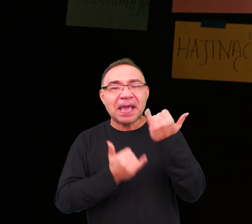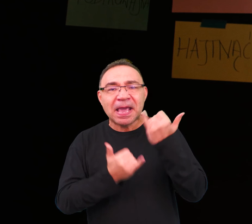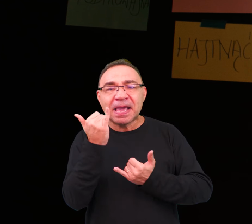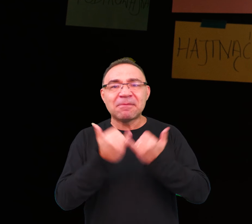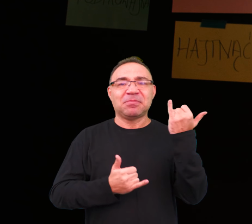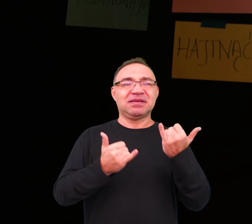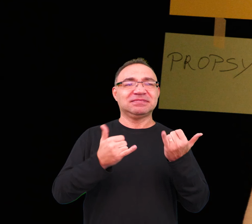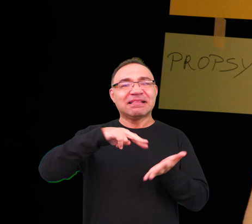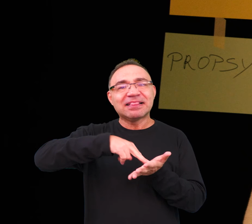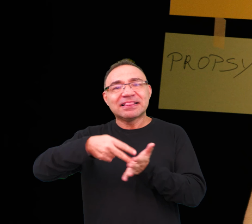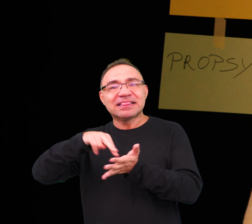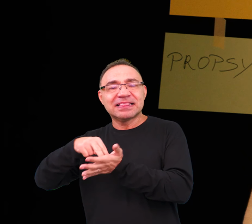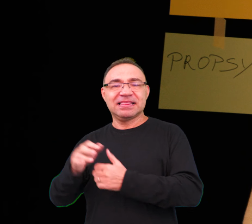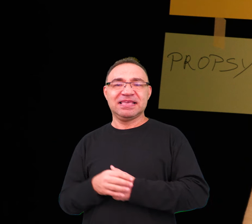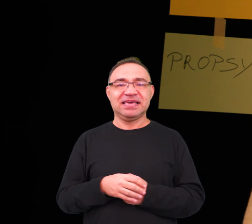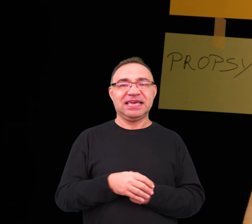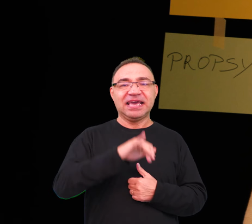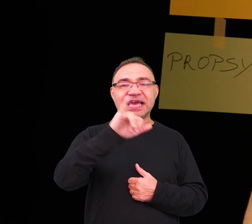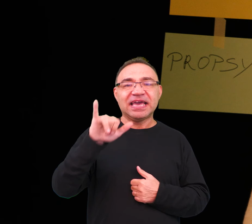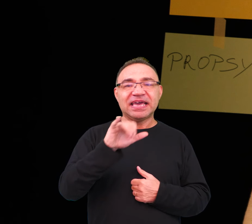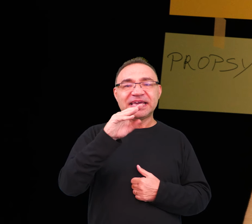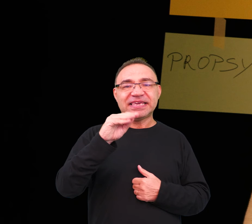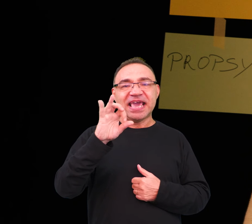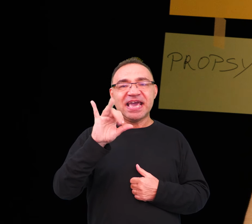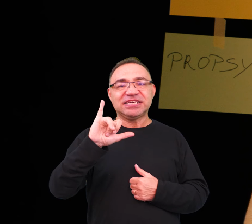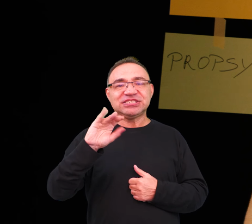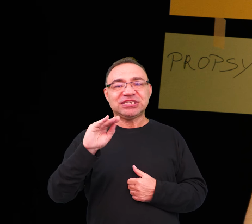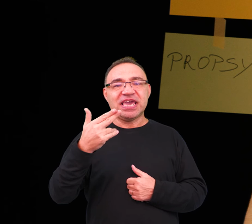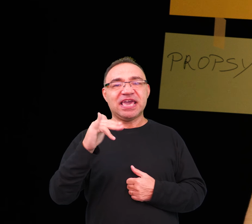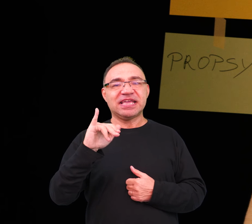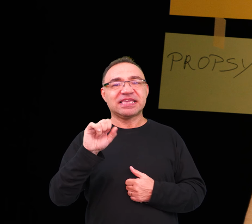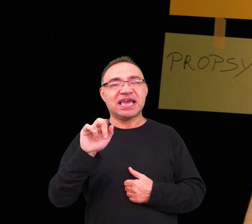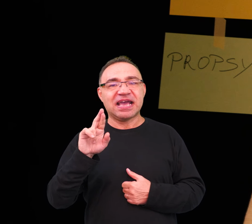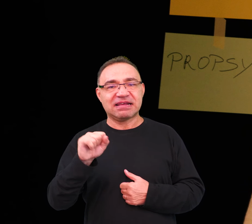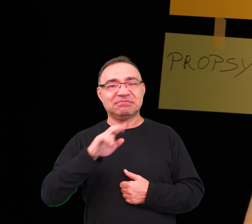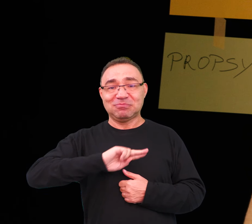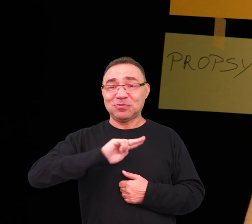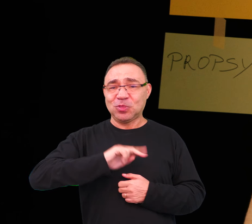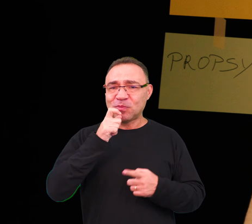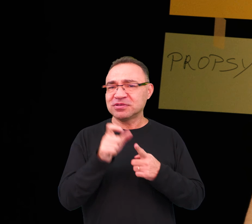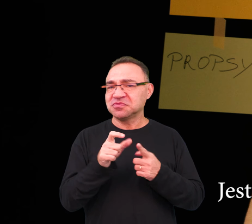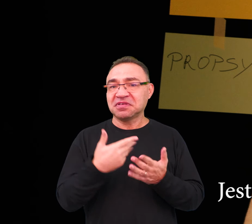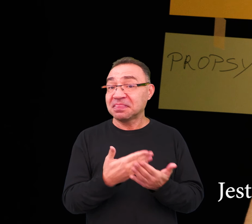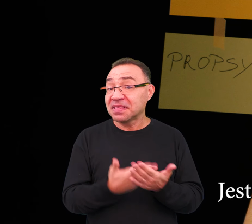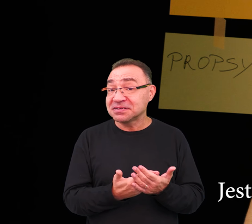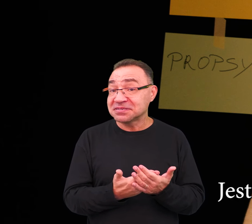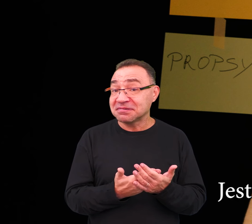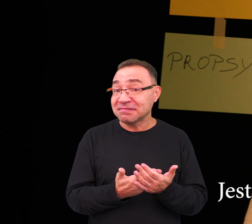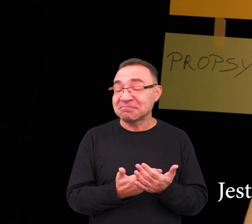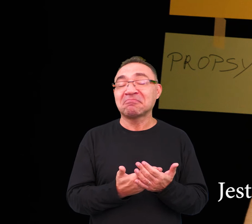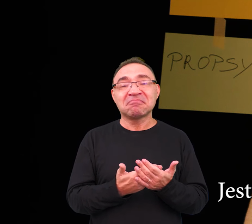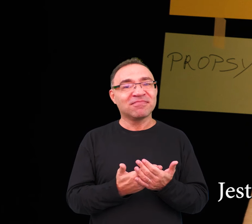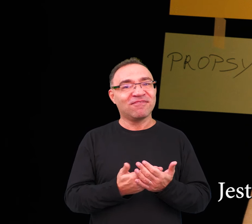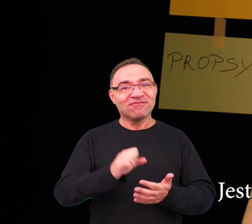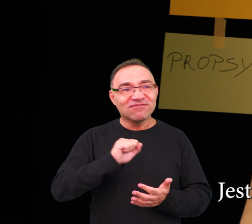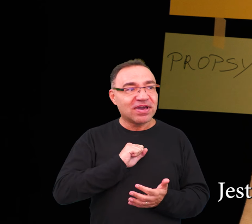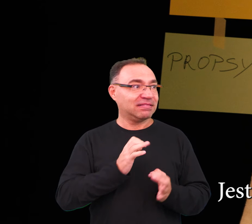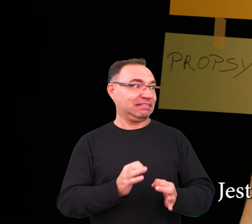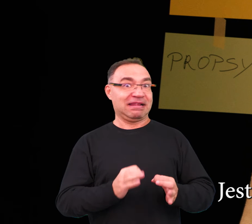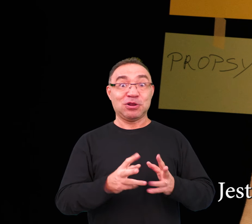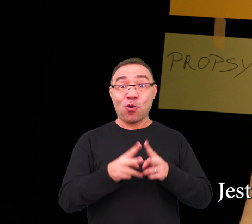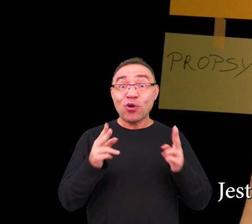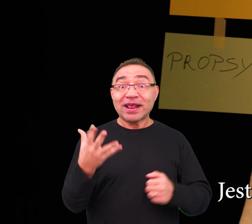takich potańcówek. Jesieniara. To słowo mi się podoba. Jest fantastyczne, tym bardziej takie